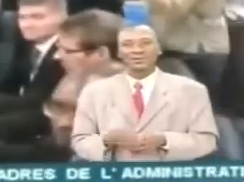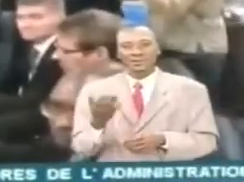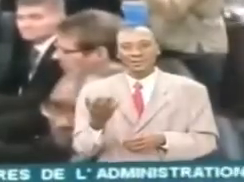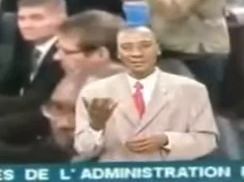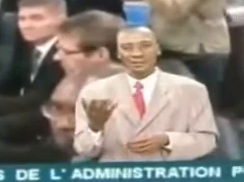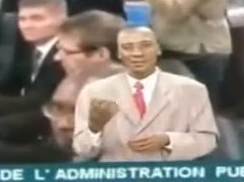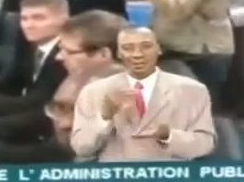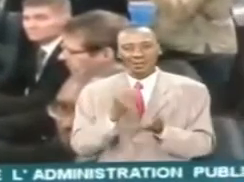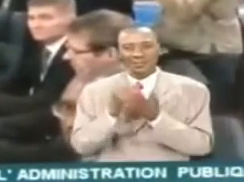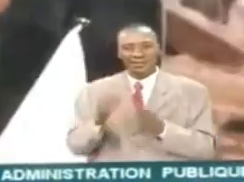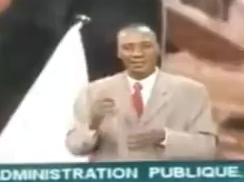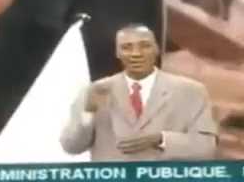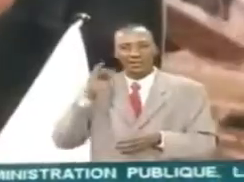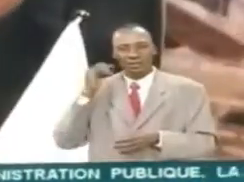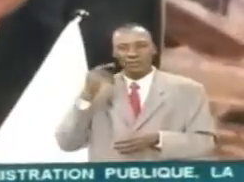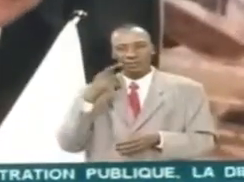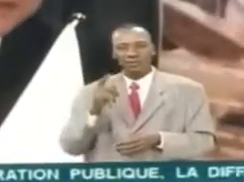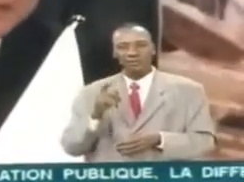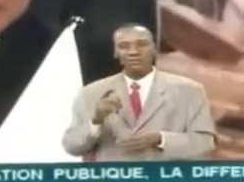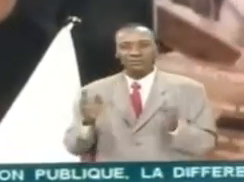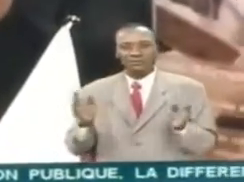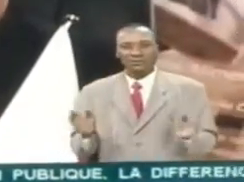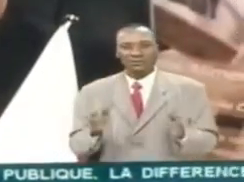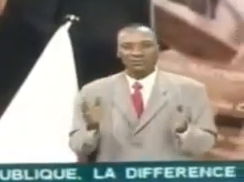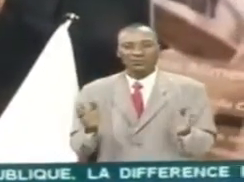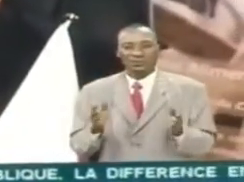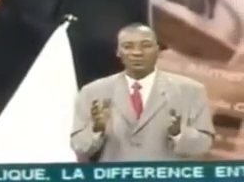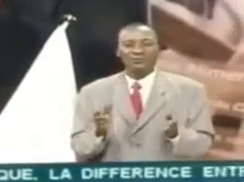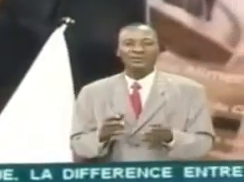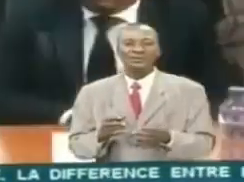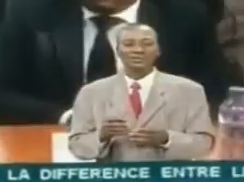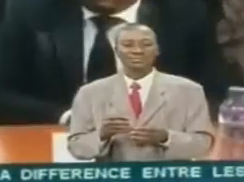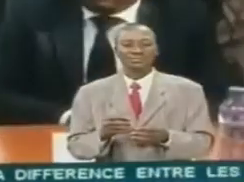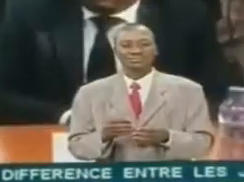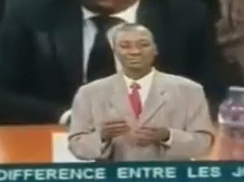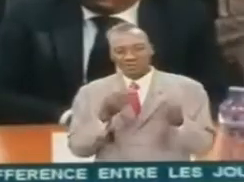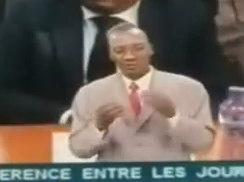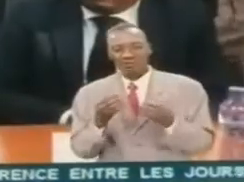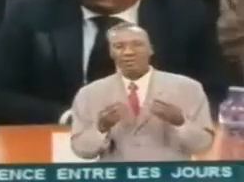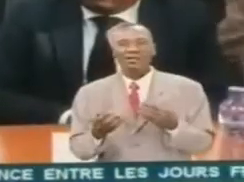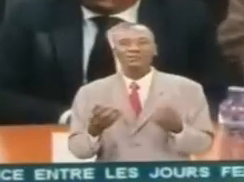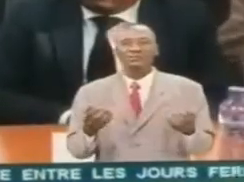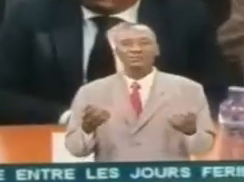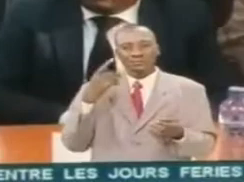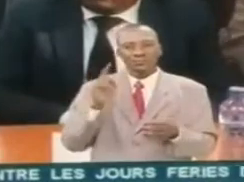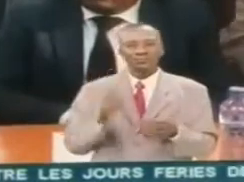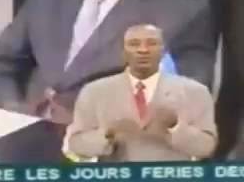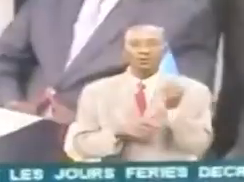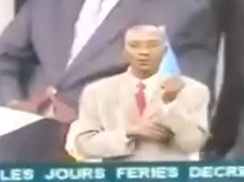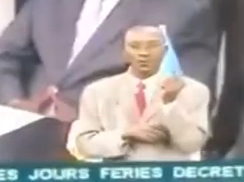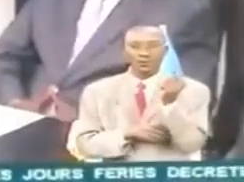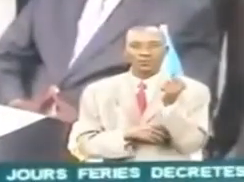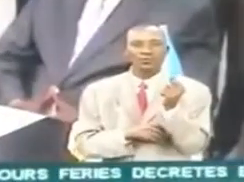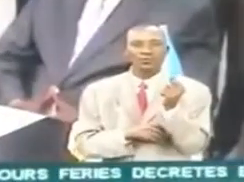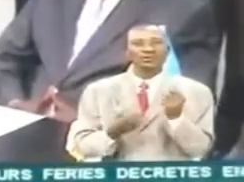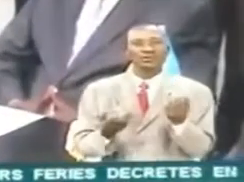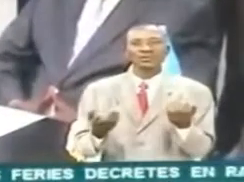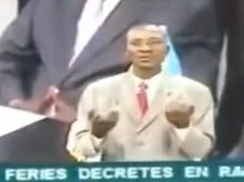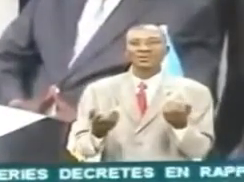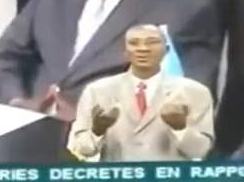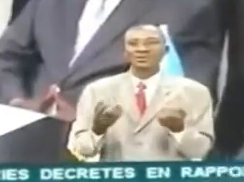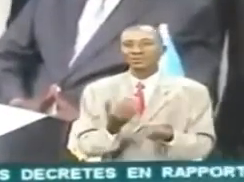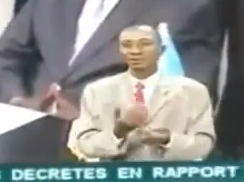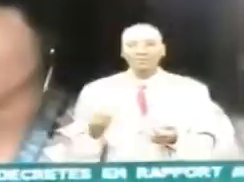la sécurité alimentaire et nutritionnelle des 45 000 élèves vulnérables et victimes des conflits dans cette partie du pays.